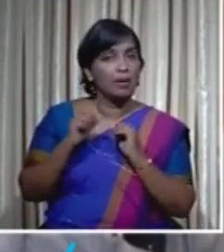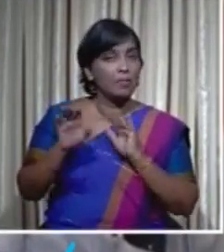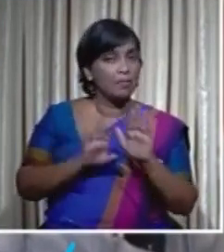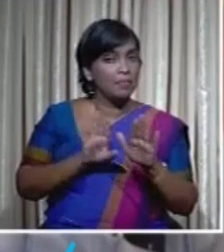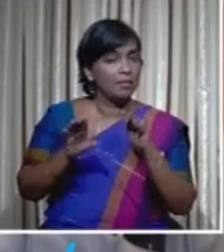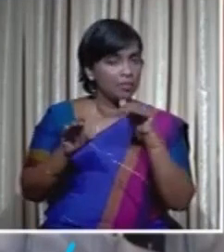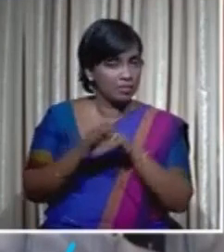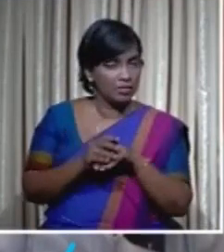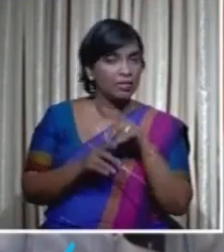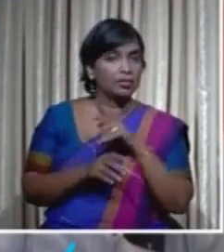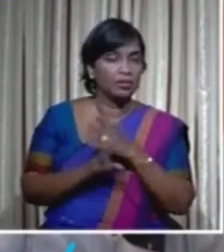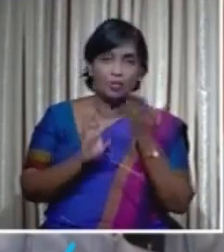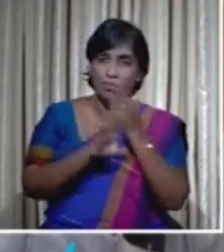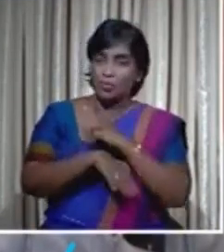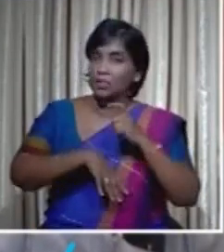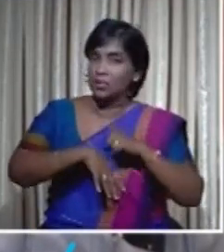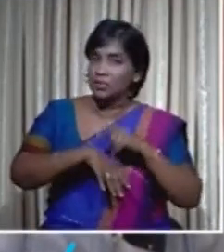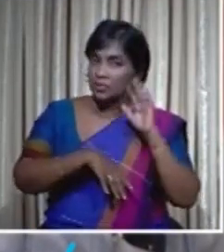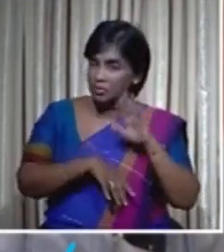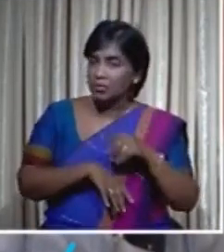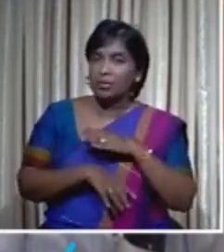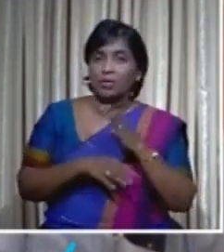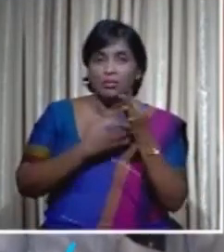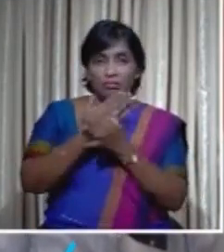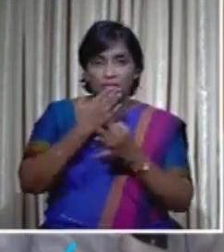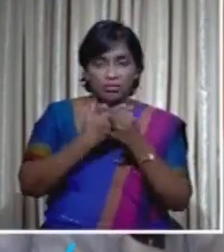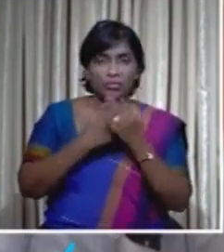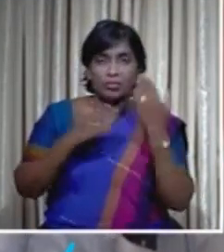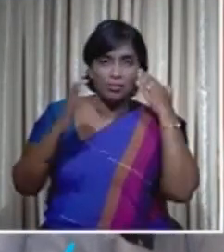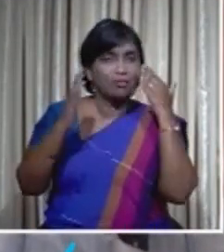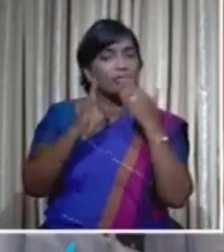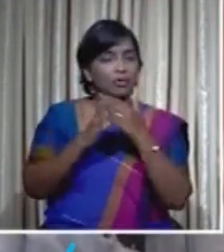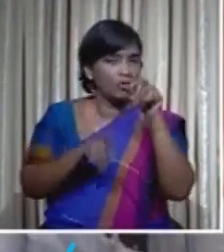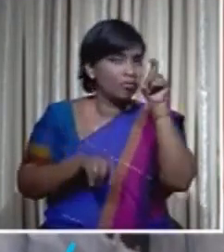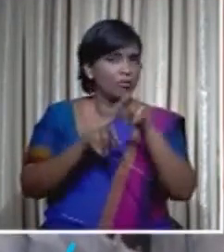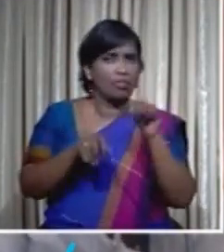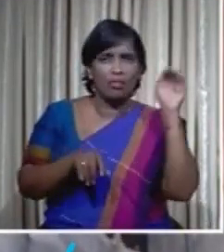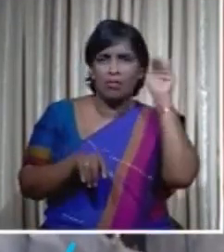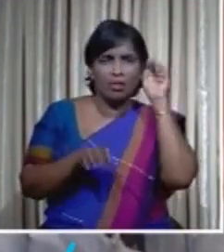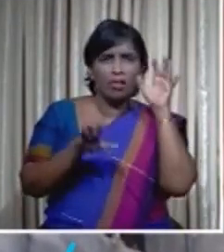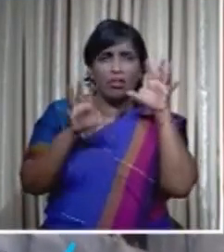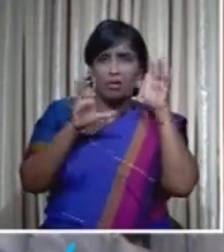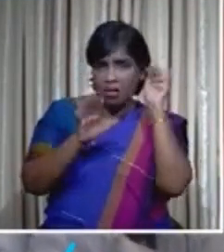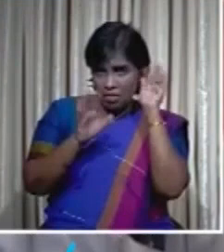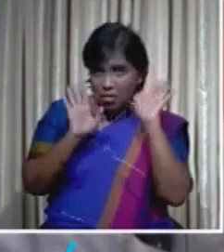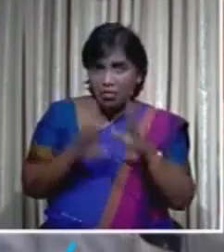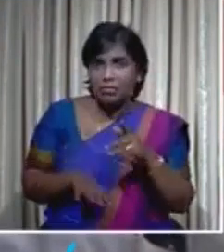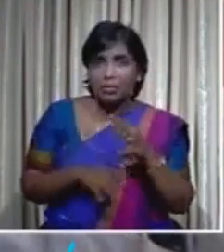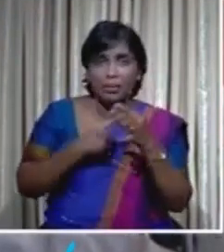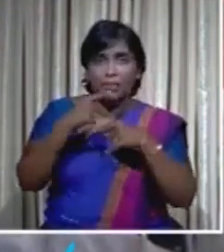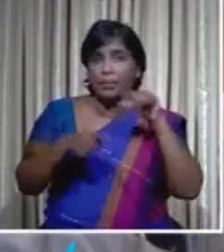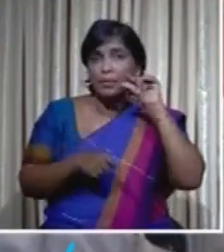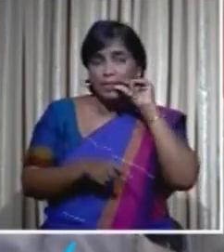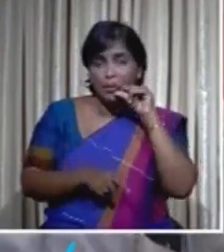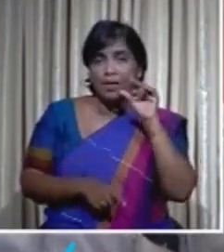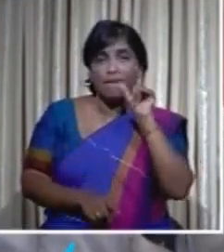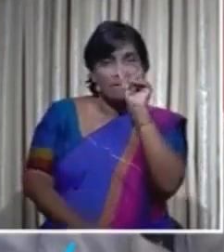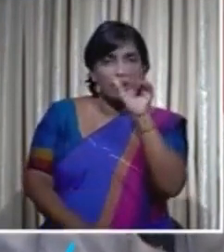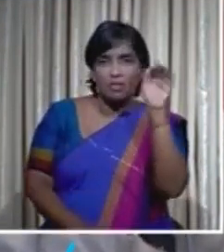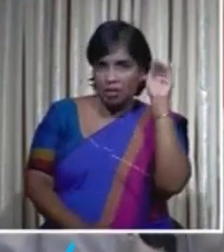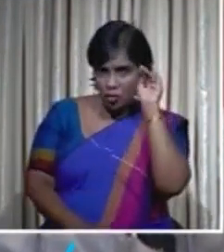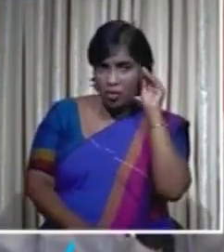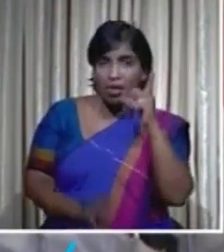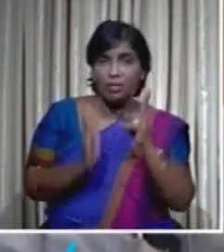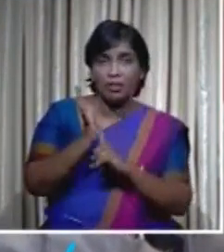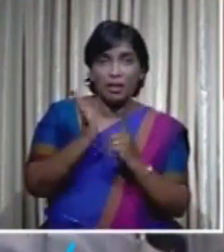வஸ்துக்கு அடிமையாக இருந்தவர் என்ற சொல்லை நீங்கள் கேட்டிருக்கிறீர்களா அல்லது ஒரு கஞ்சா என்கிற விடயம் வந்ததாக நீங்கள் கேள்விப்பட்டிருக்கிறீர்களா?